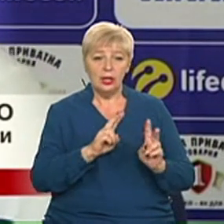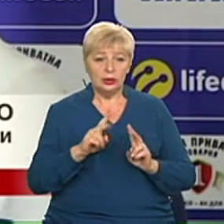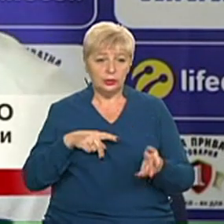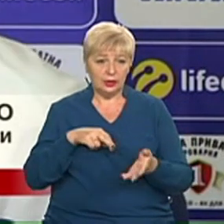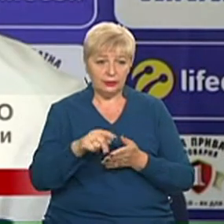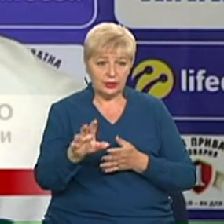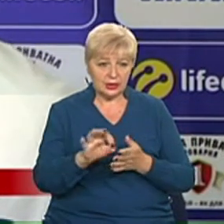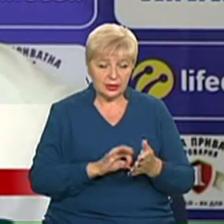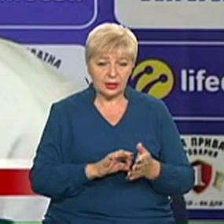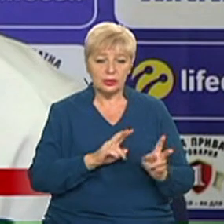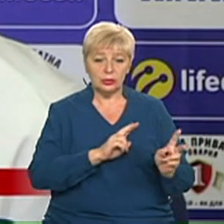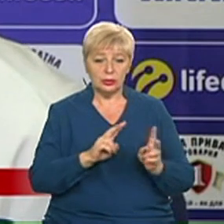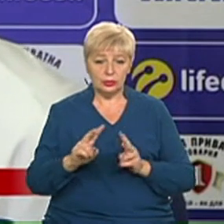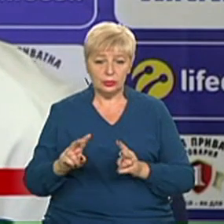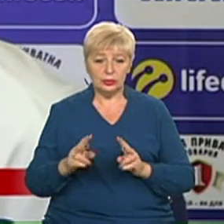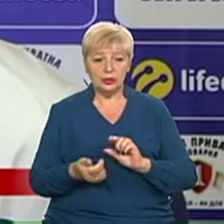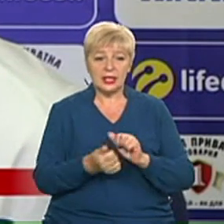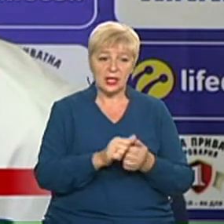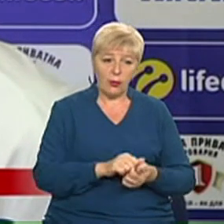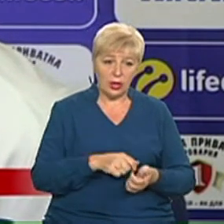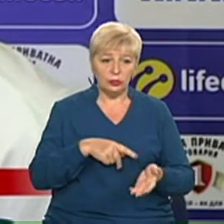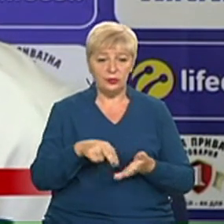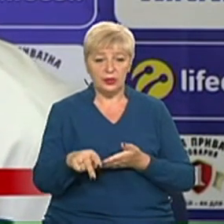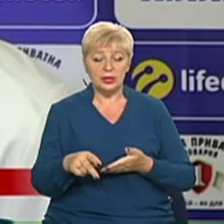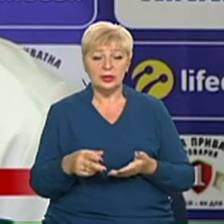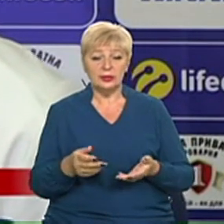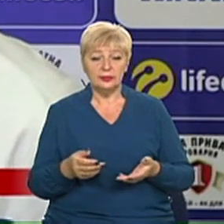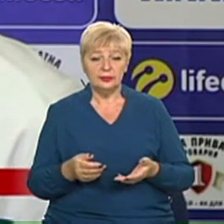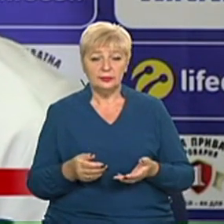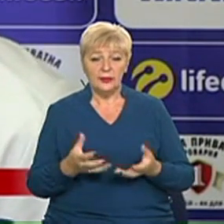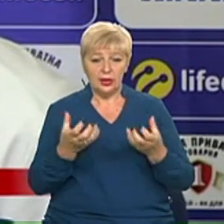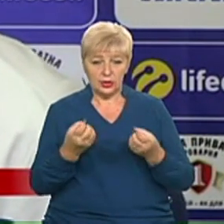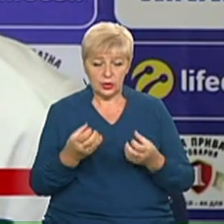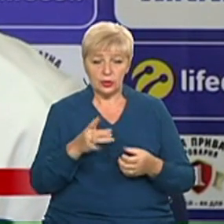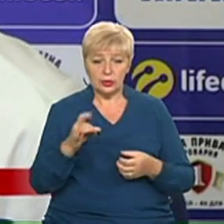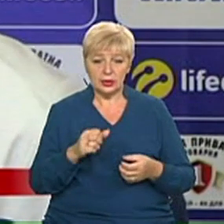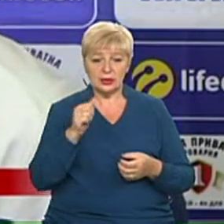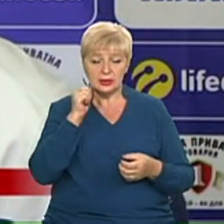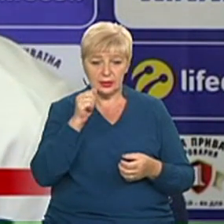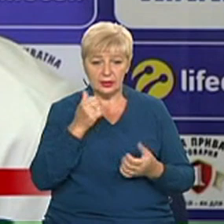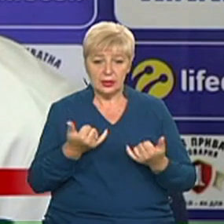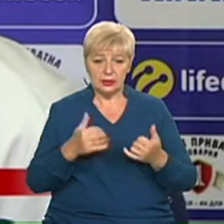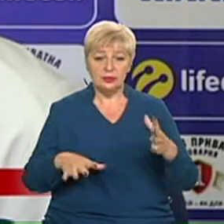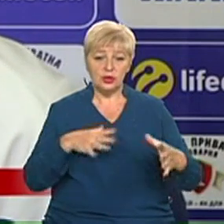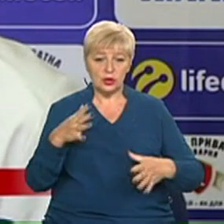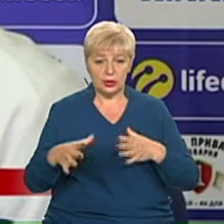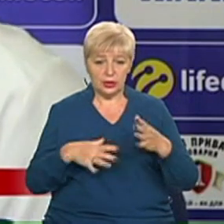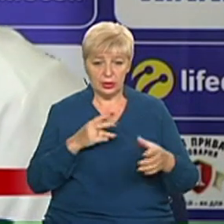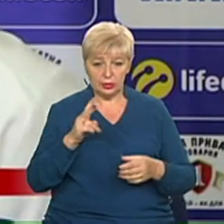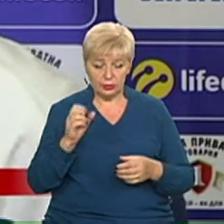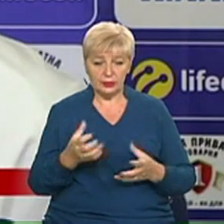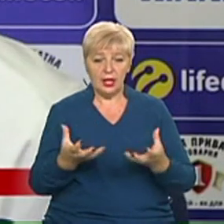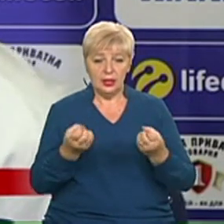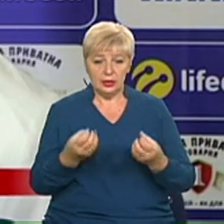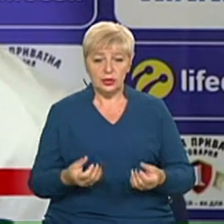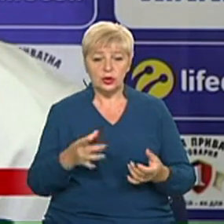кто-то, значит, выйдет на замену. Значит, еще раз, завтра сегодняшняя тренировка еще раз